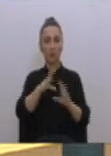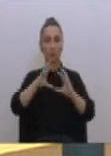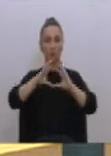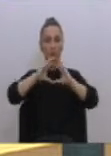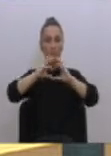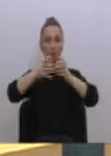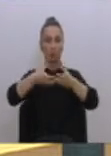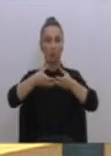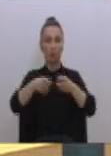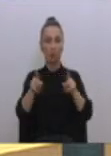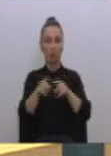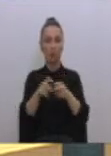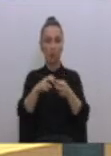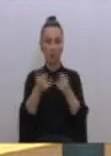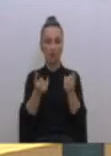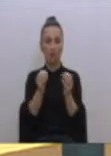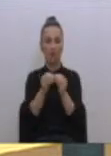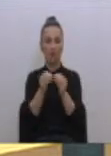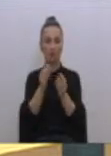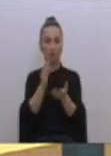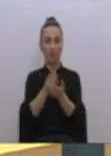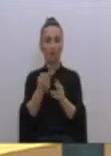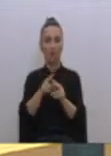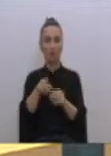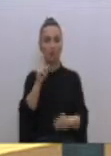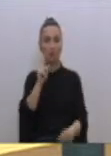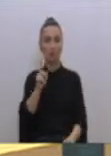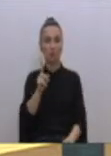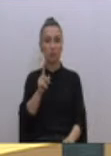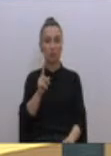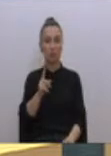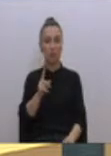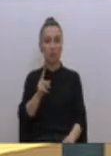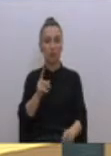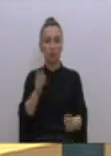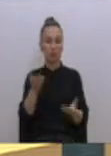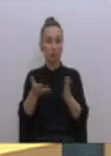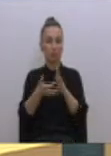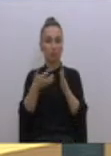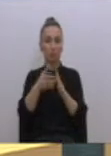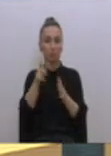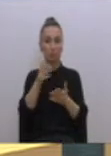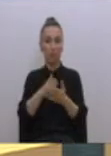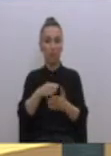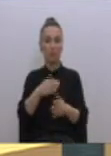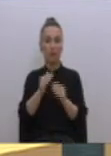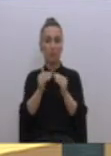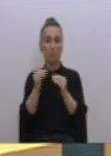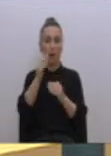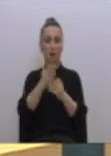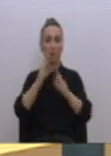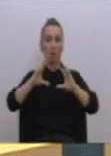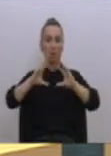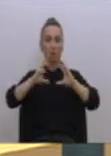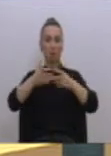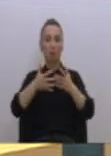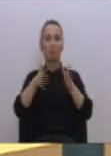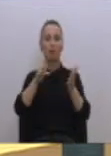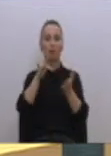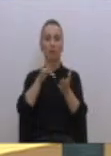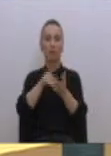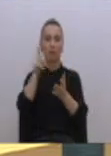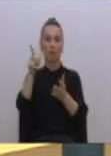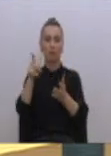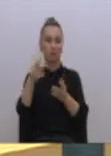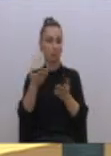ეს პრობლემა ჯერ კიდევ დგას, მიუხედავად იმისა, რომ კლებადი ტენდენცია აქვს, დღესაც საკმაოდ მაღალია სოფლიოს უმეტეს ქვეყნებში ინფლაციის